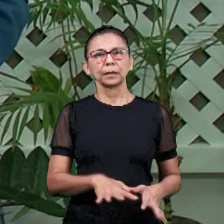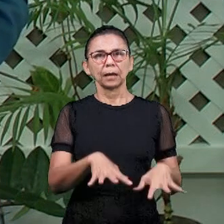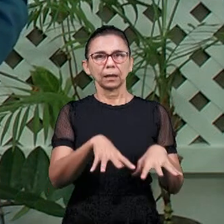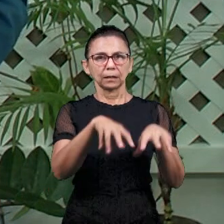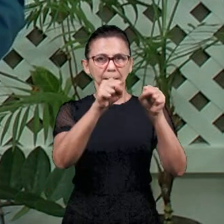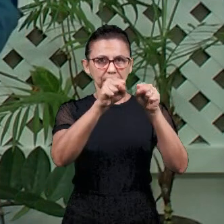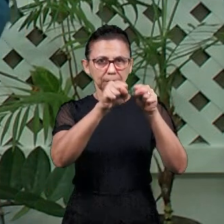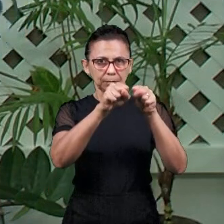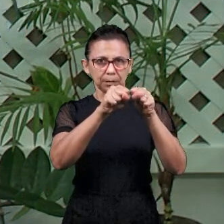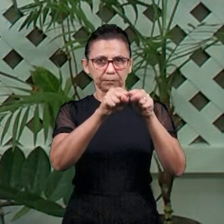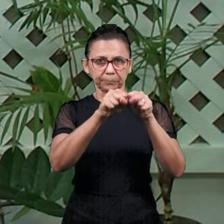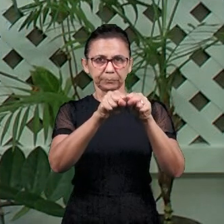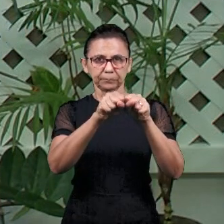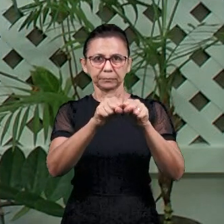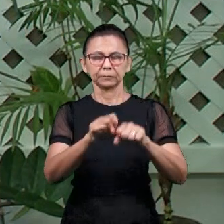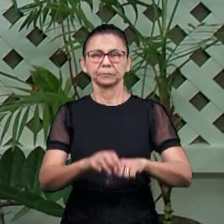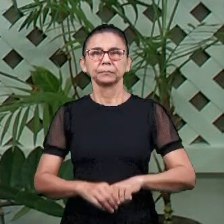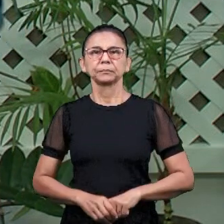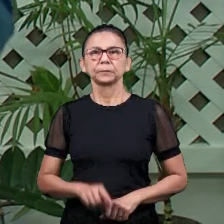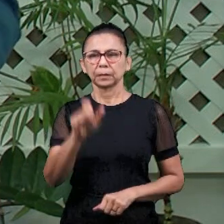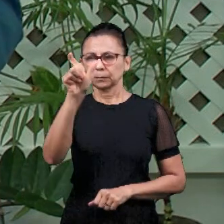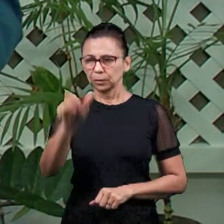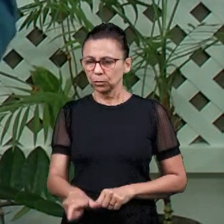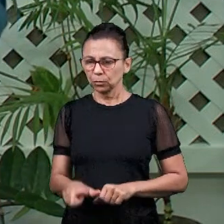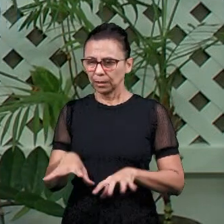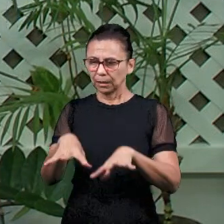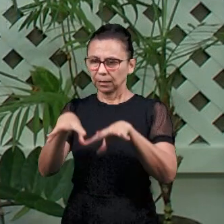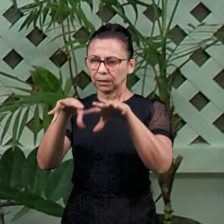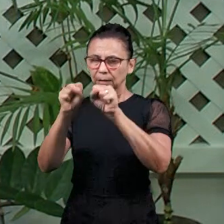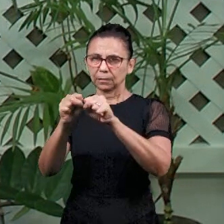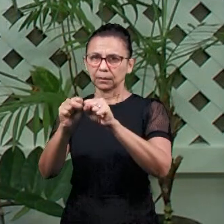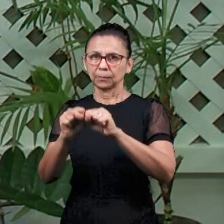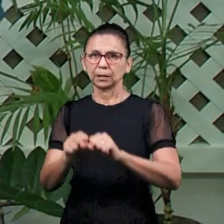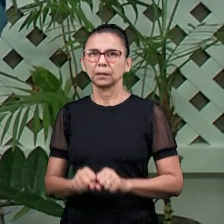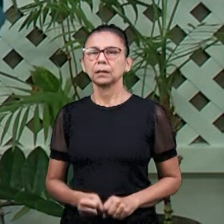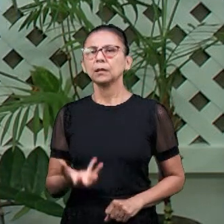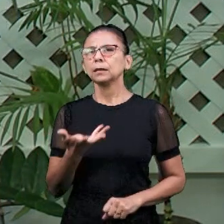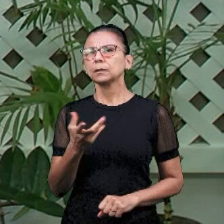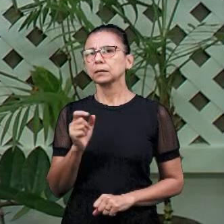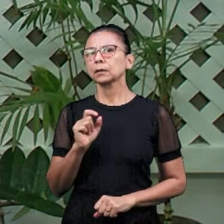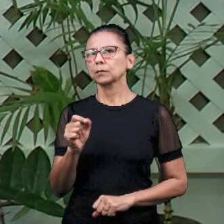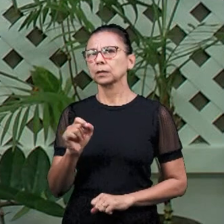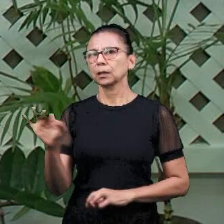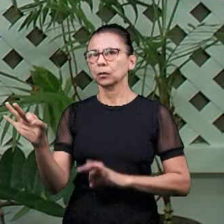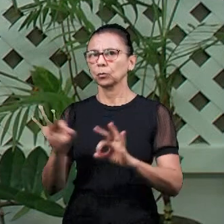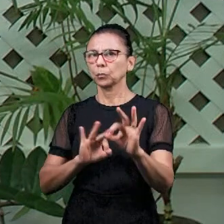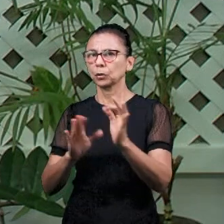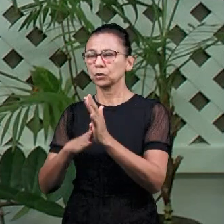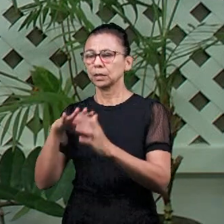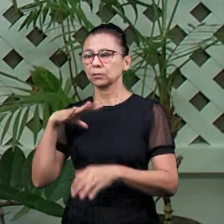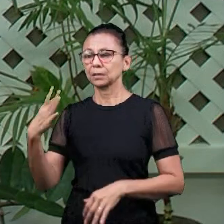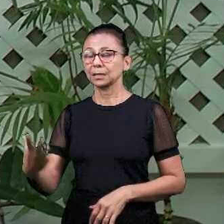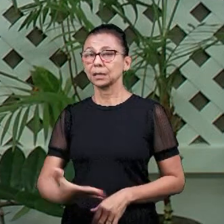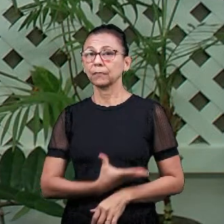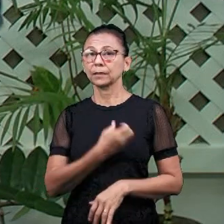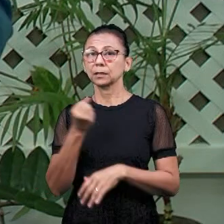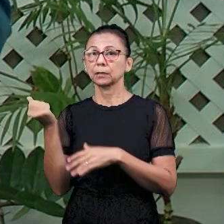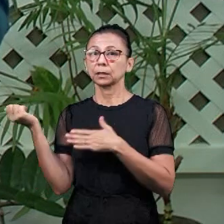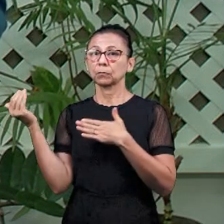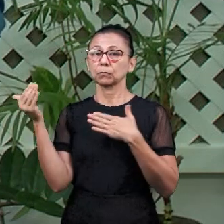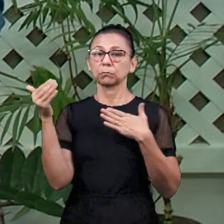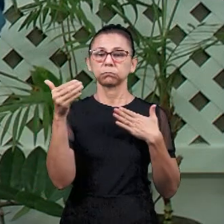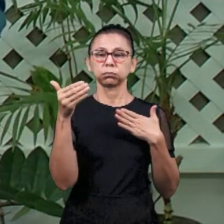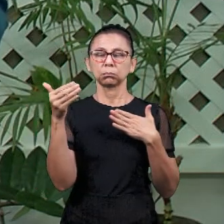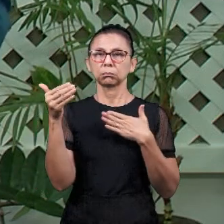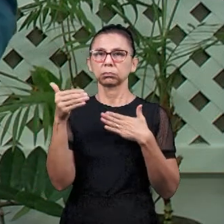dévier le projet de la venue du Seigneur Jésus. Il veut interrompre, il veut que les gens ne se